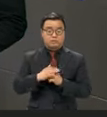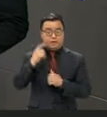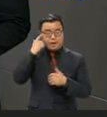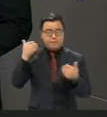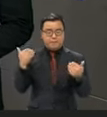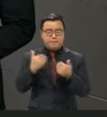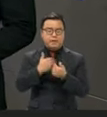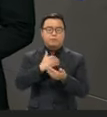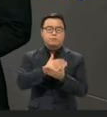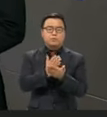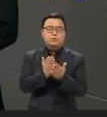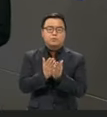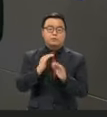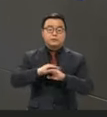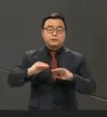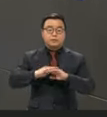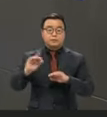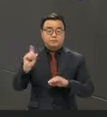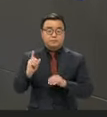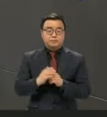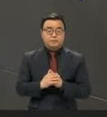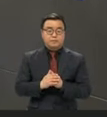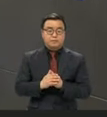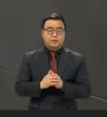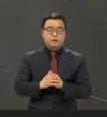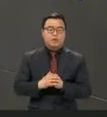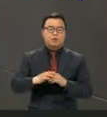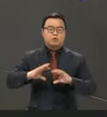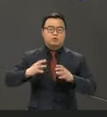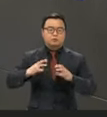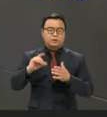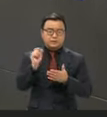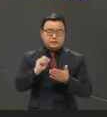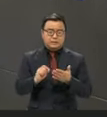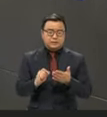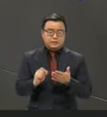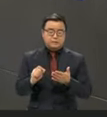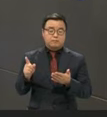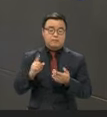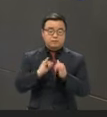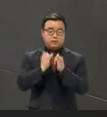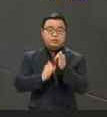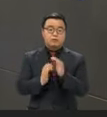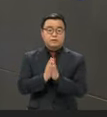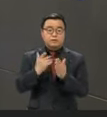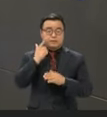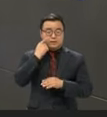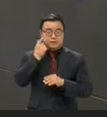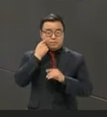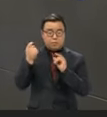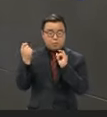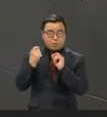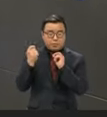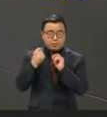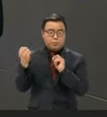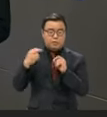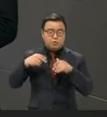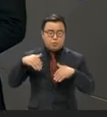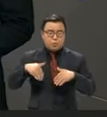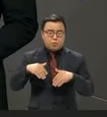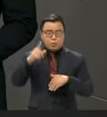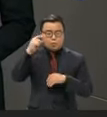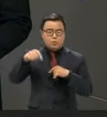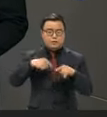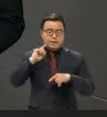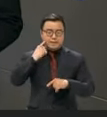유형별 처리 결과를 보시죠. 먼저 국정교과서가 친일과 독재를 위호할 우려가 있다는 의견에 대해서는 있을 수 없는